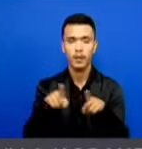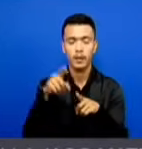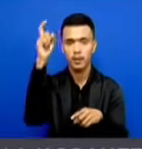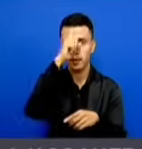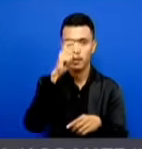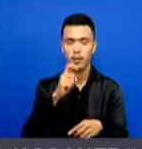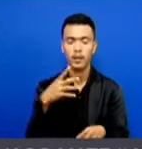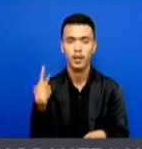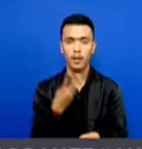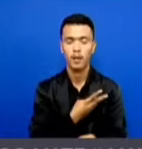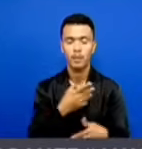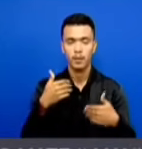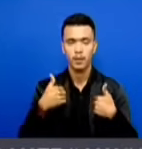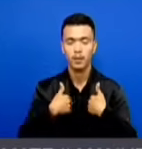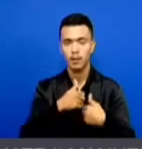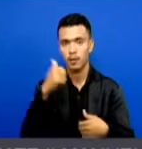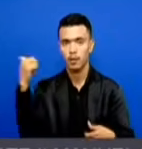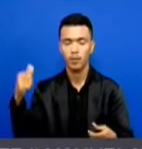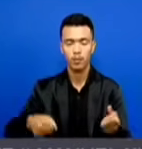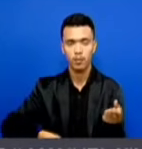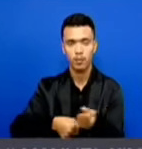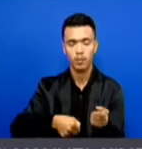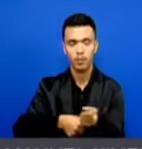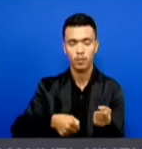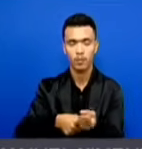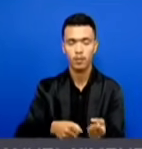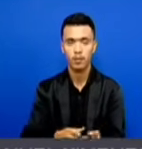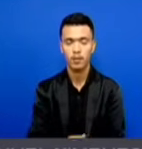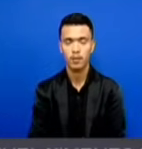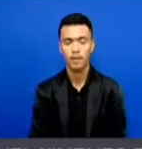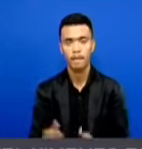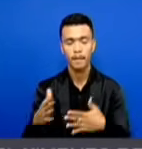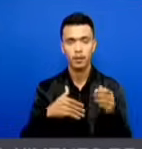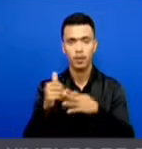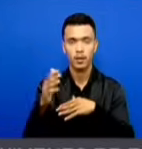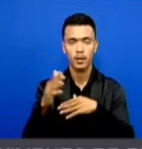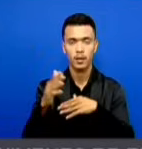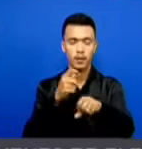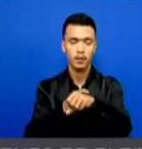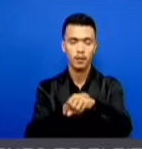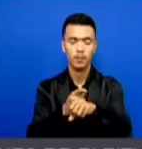kami ia kutu kala atau kami papoyo na, waktu kualker timur ni bedet,